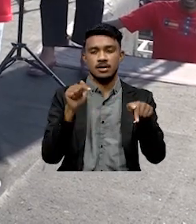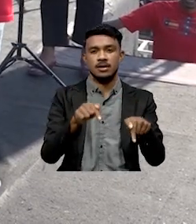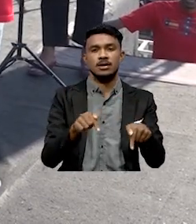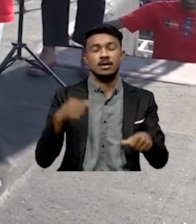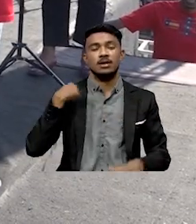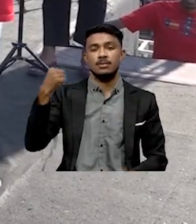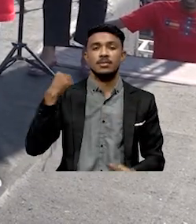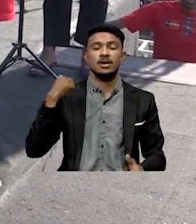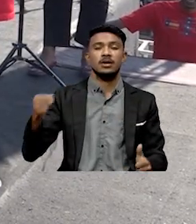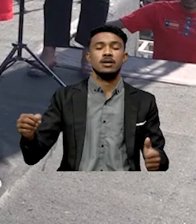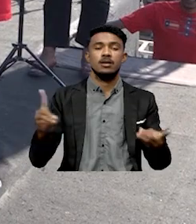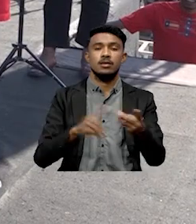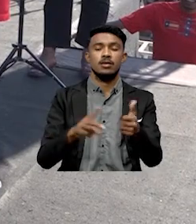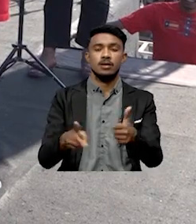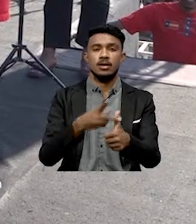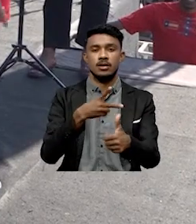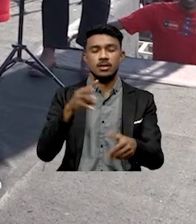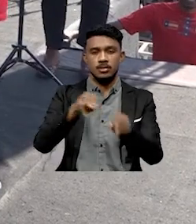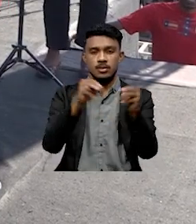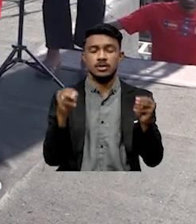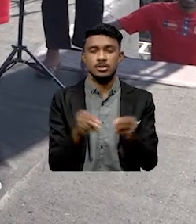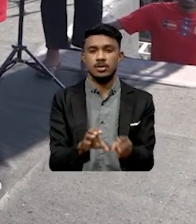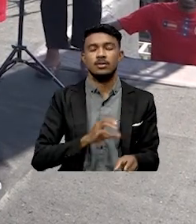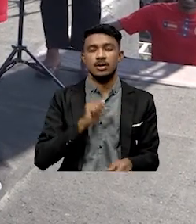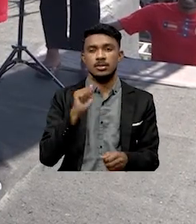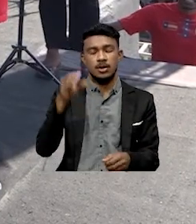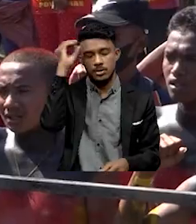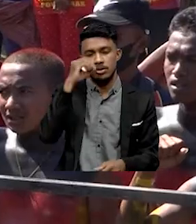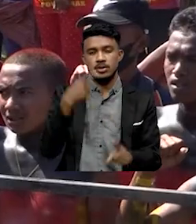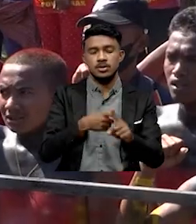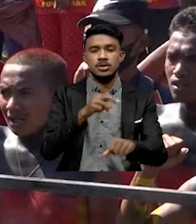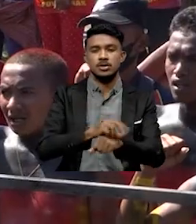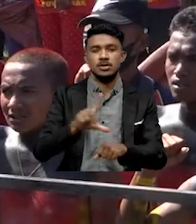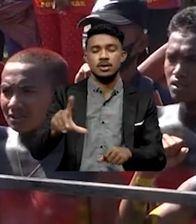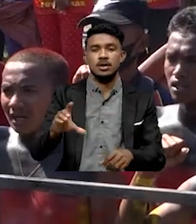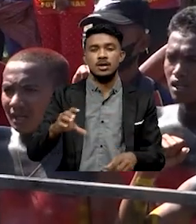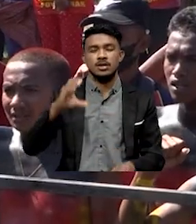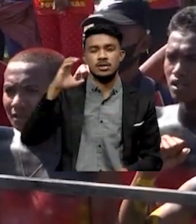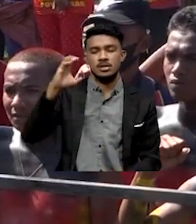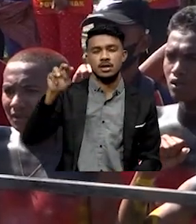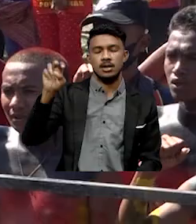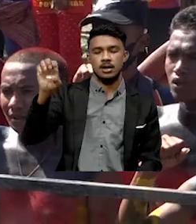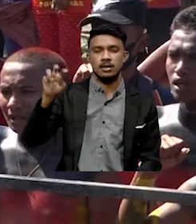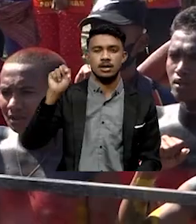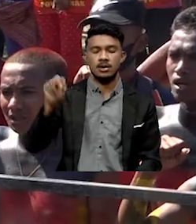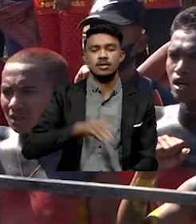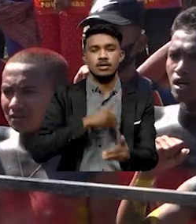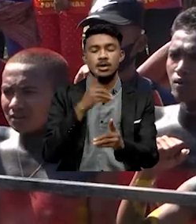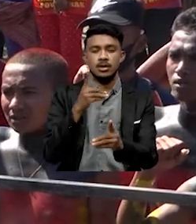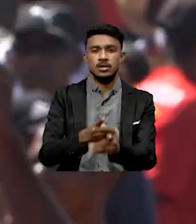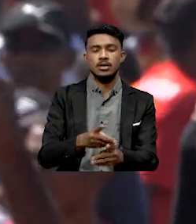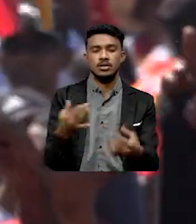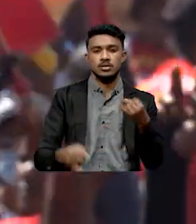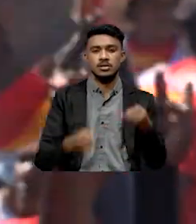Kampanye Loron Darua kia munisipi Kovalima hetan observasaun husi observador nasional, komisaun nasional elesaun, providoria direitu jubarus no justisa,